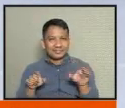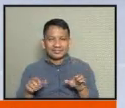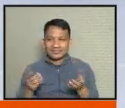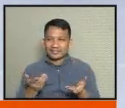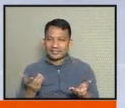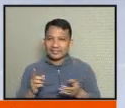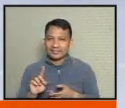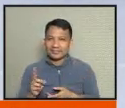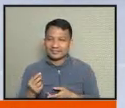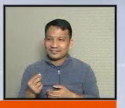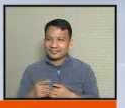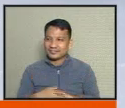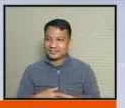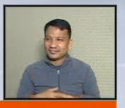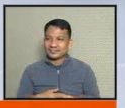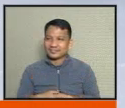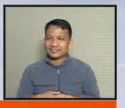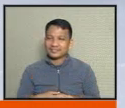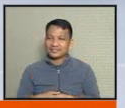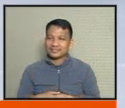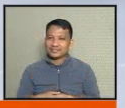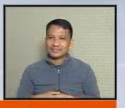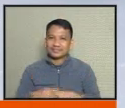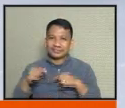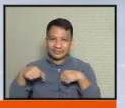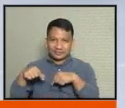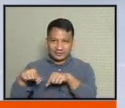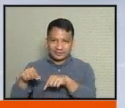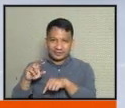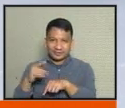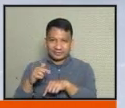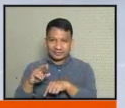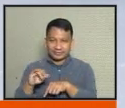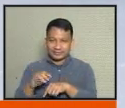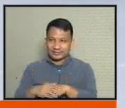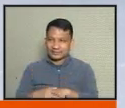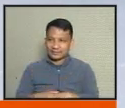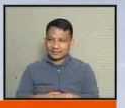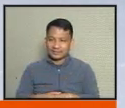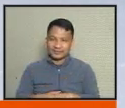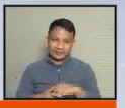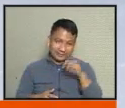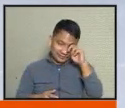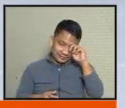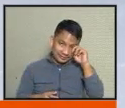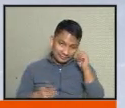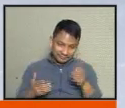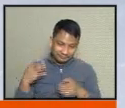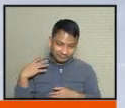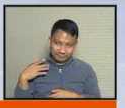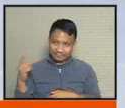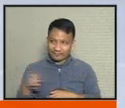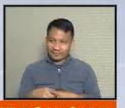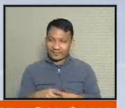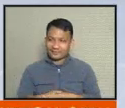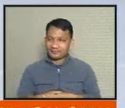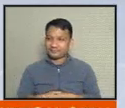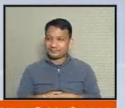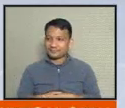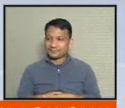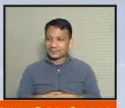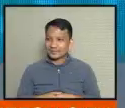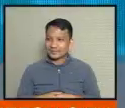Anong tindahan? Yung grocery lang. Oh. Ito, sabihin mo, nag-aantay pag makipagbalikan. Sabihin